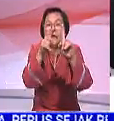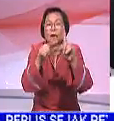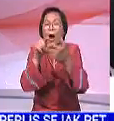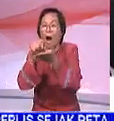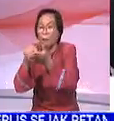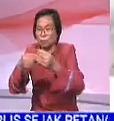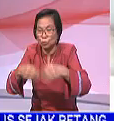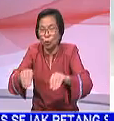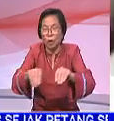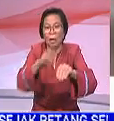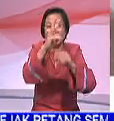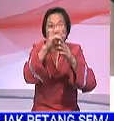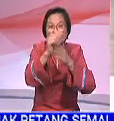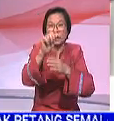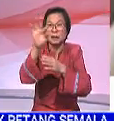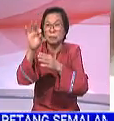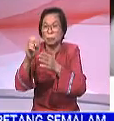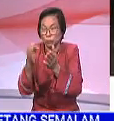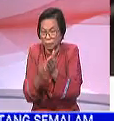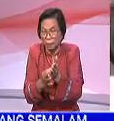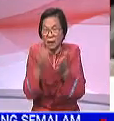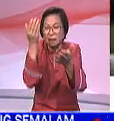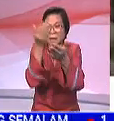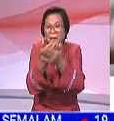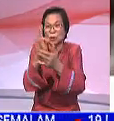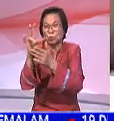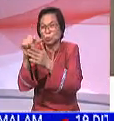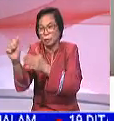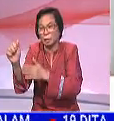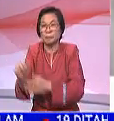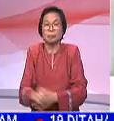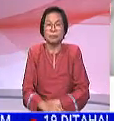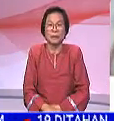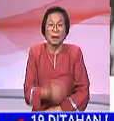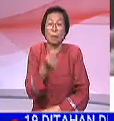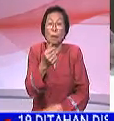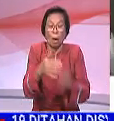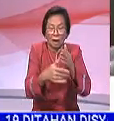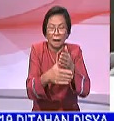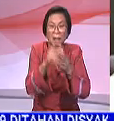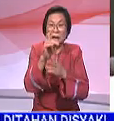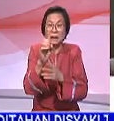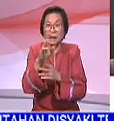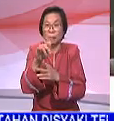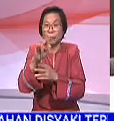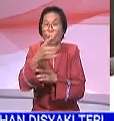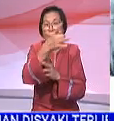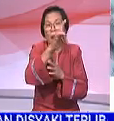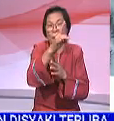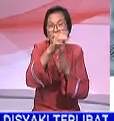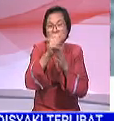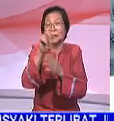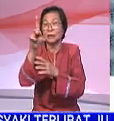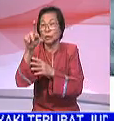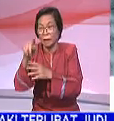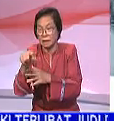ayam dijual sekitar RM6.90 sehingga RM7 sementara harga ikan kembung RM18